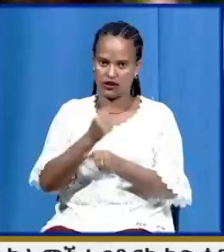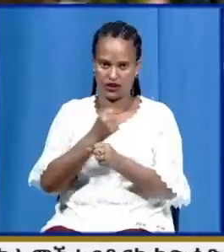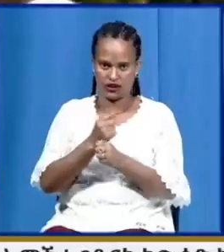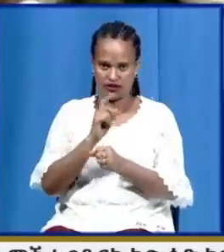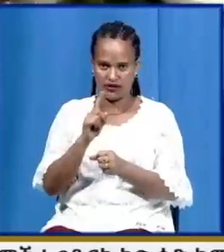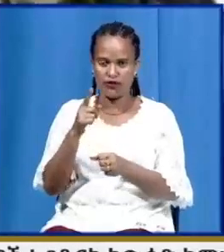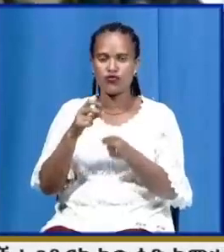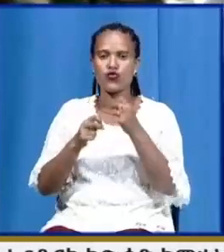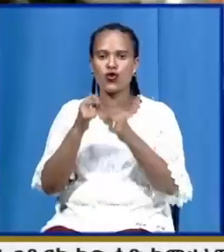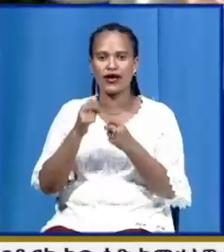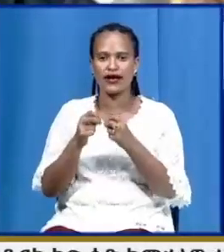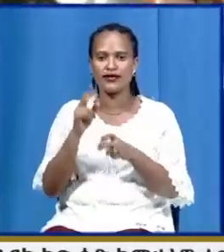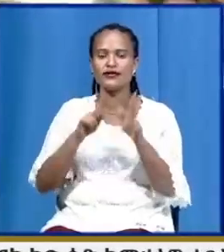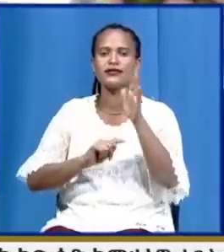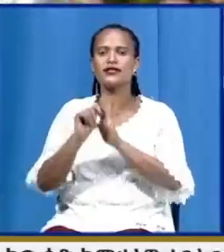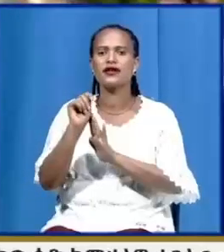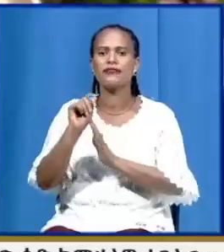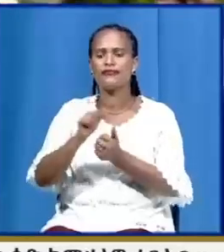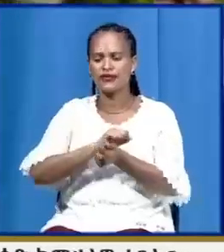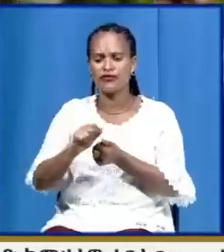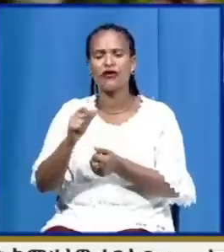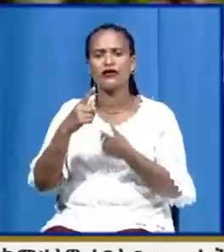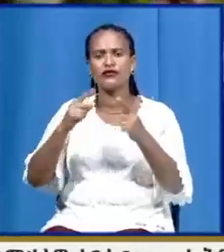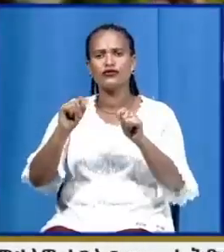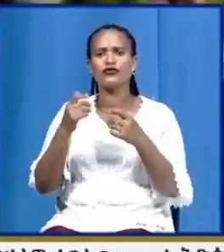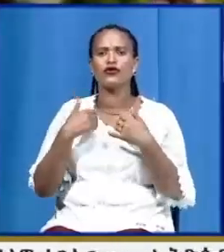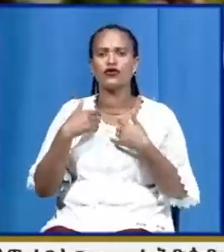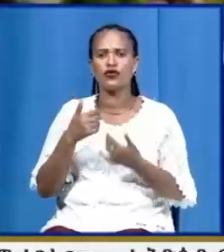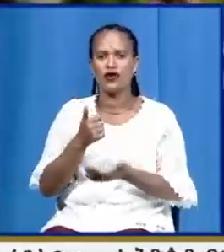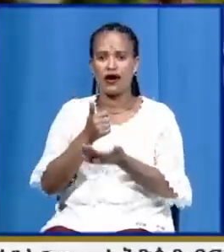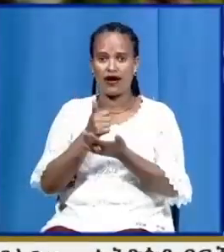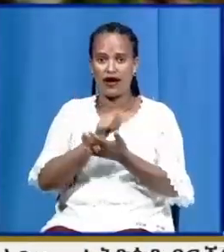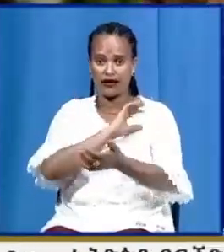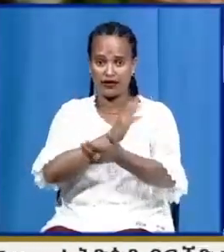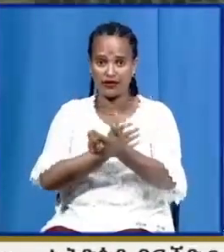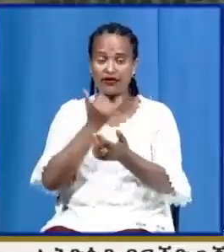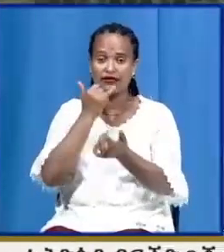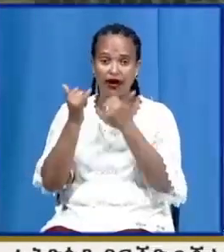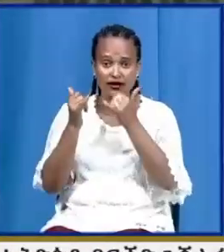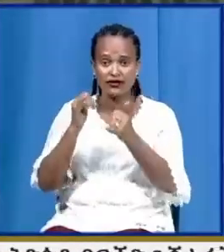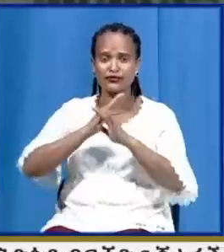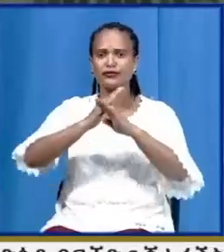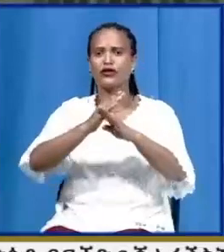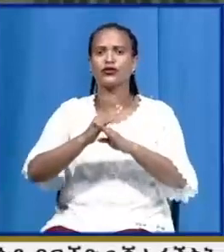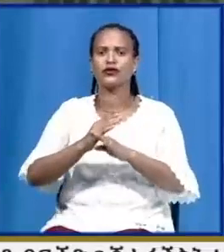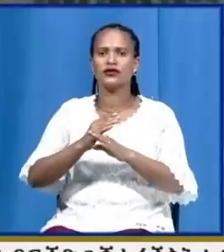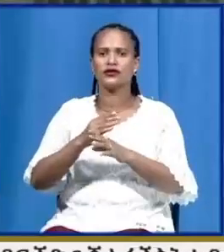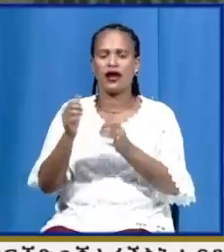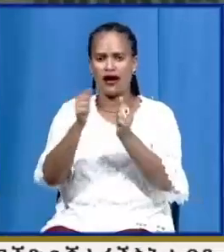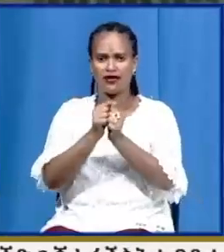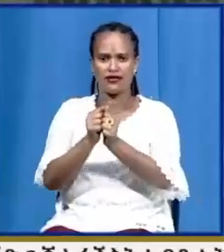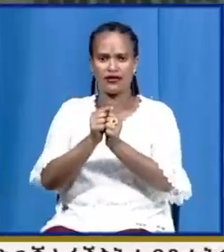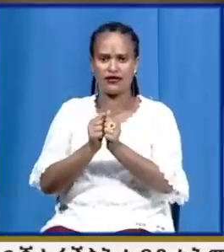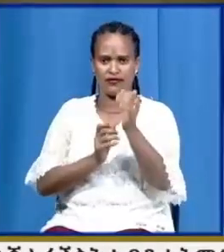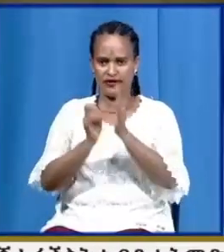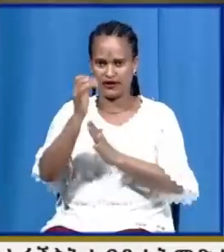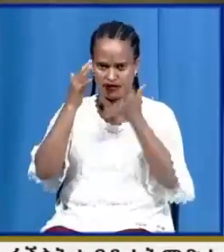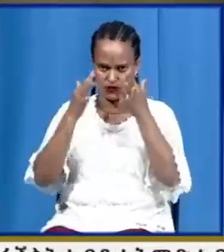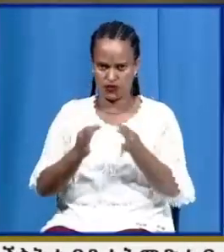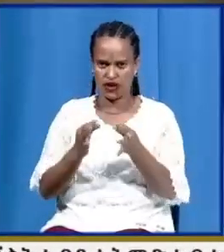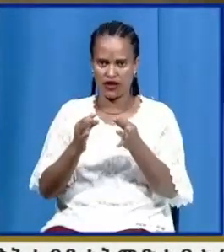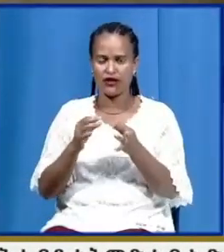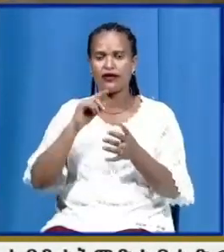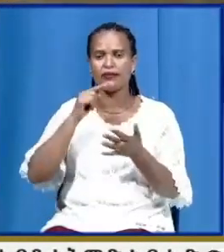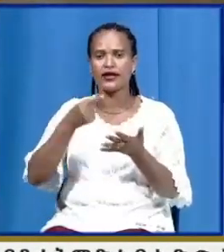እቶም ወገናት ህዝቢ ትግራይ ንምጥፋእ ዝፅዕሩ ዘለዉ መሻርክቲ ሓይልታት ጥፋኣት ንምምካት ኮነም ግዛኣታዊ ሓድነትናን መሰል ዓርሰ